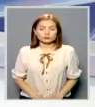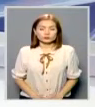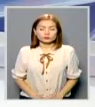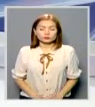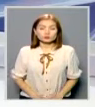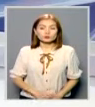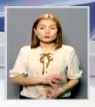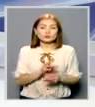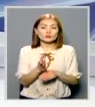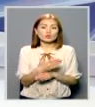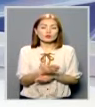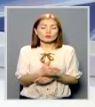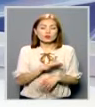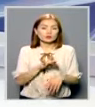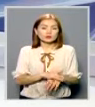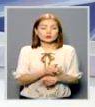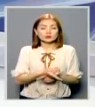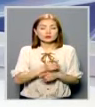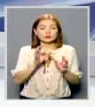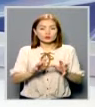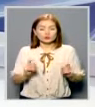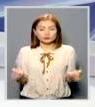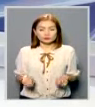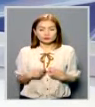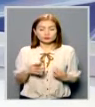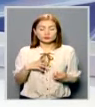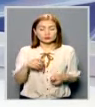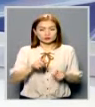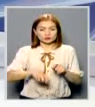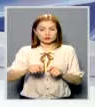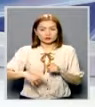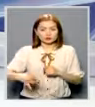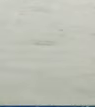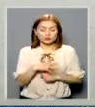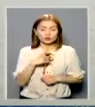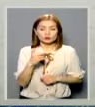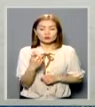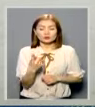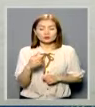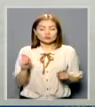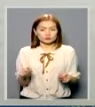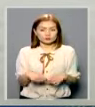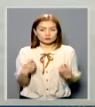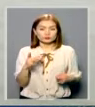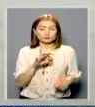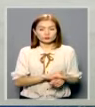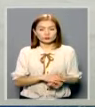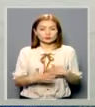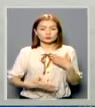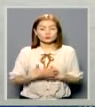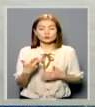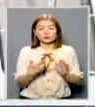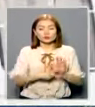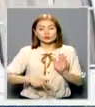целые тонны рыбы изъяли у браконьеров за время акции которые проходят в нашем регионе выявлено 101 нарушением к ответственности привлекли